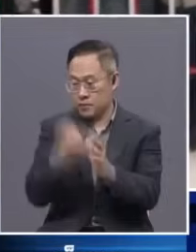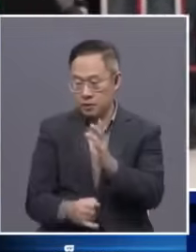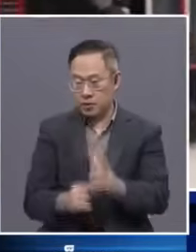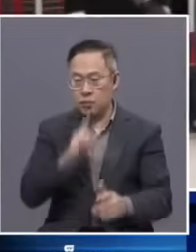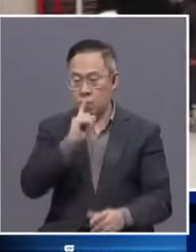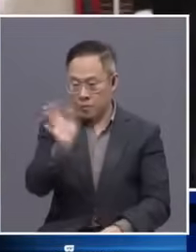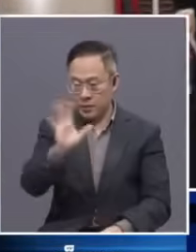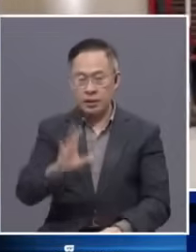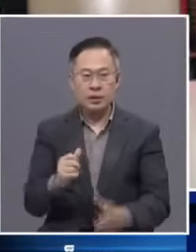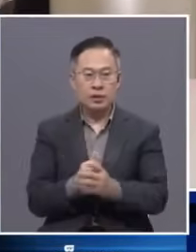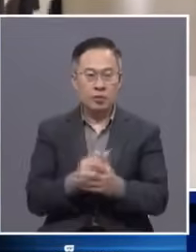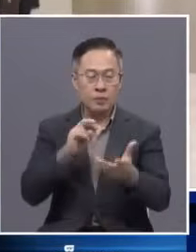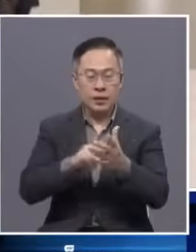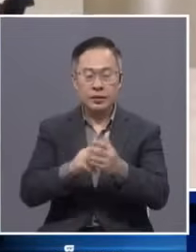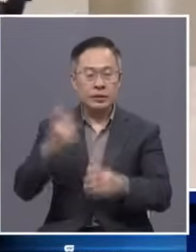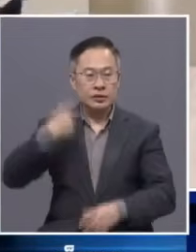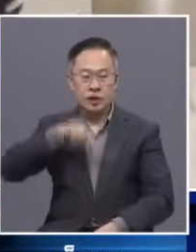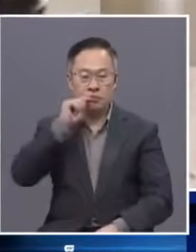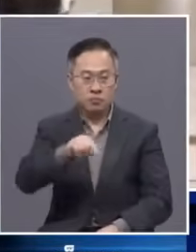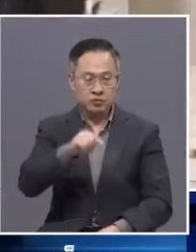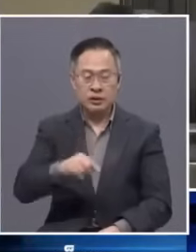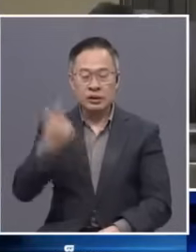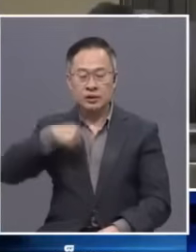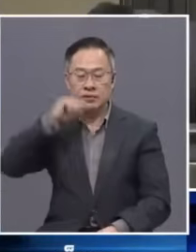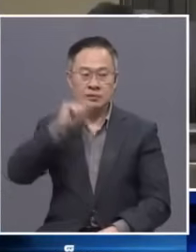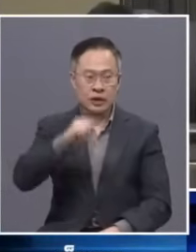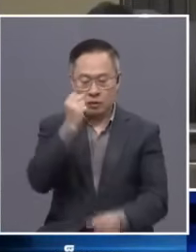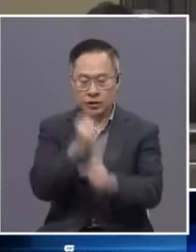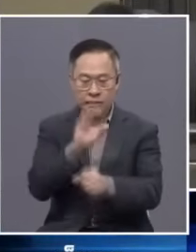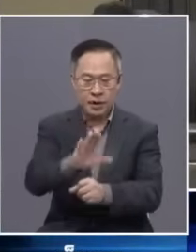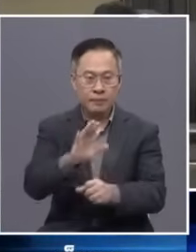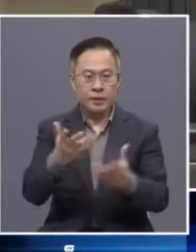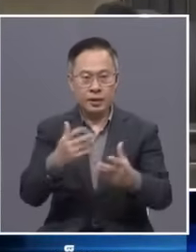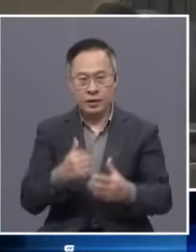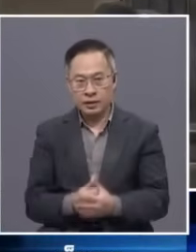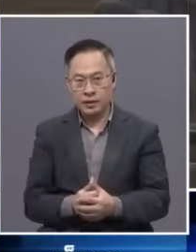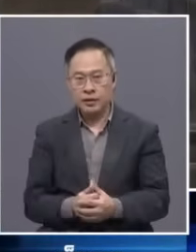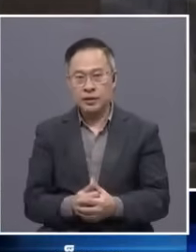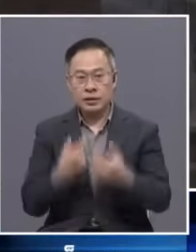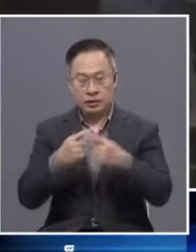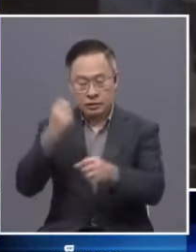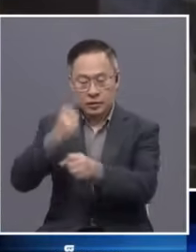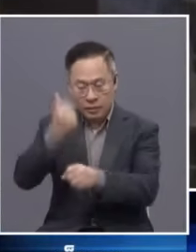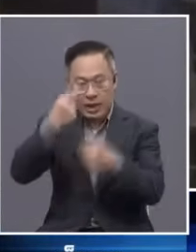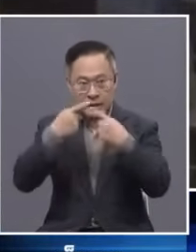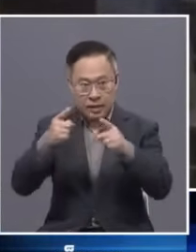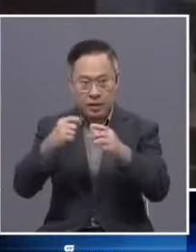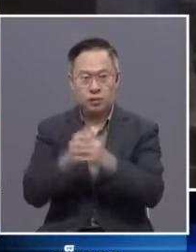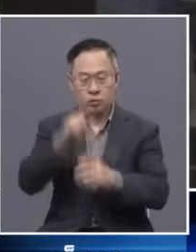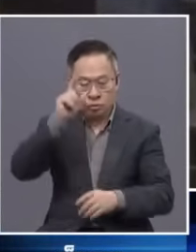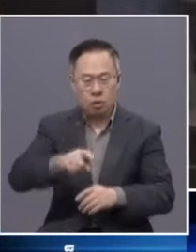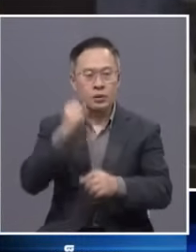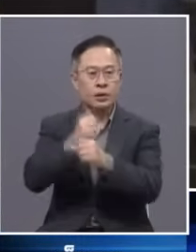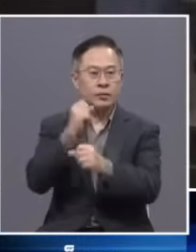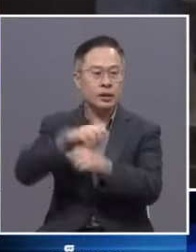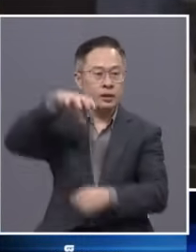ได้หมายถึงว่าไม่ได้บอกว่าไม่ให้ทำอ่ะทำได้แต่ว่าต้องโดยมิชอบผ่านกระบวนการของรัฐสภานะครับกับอีกกลุ่มนึง